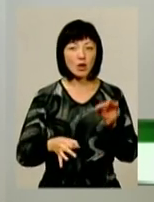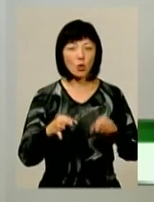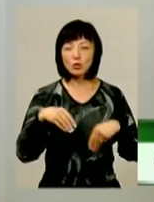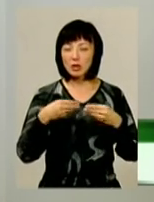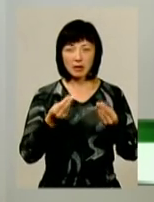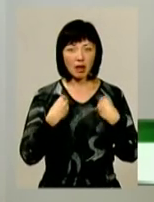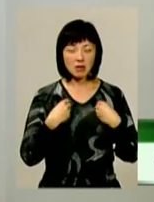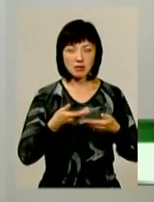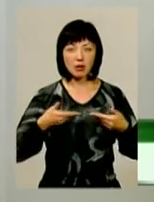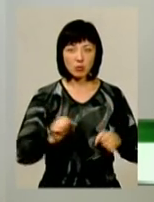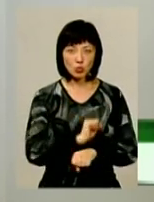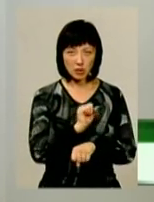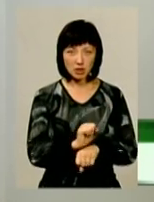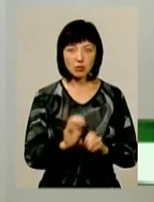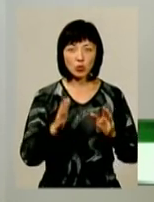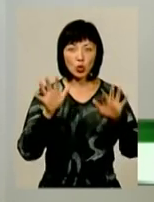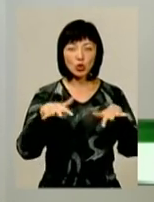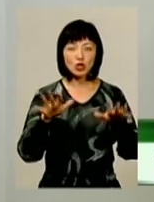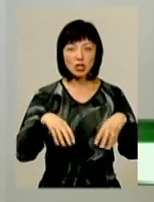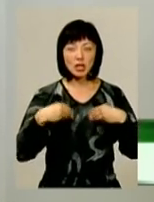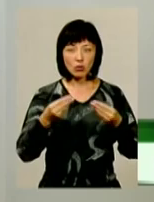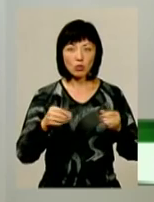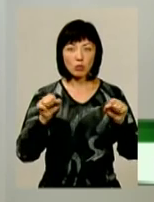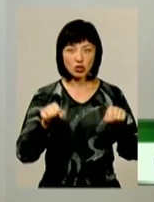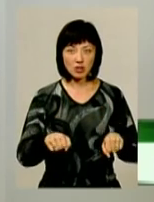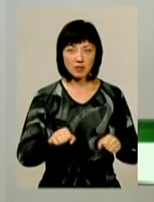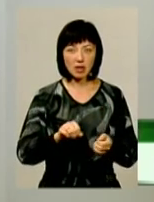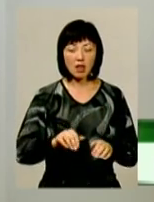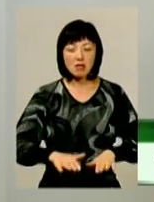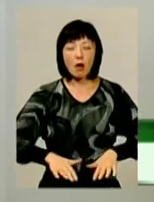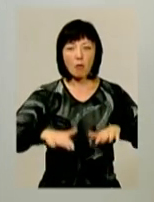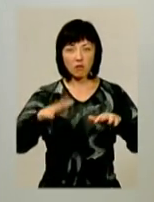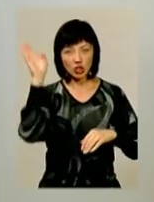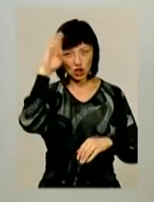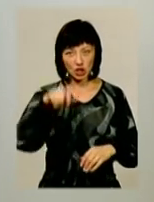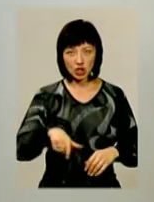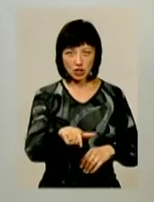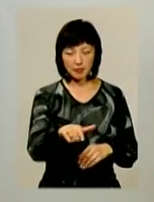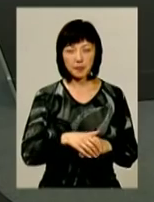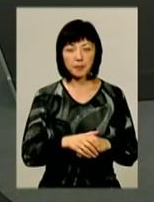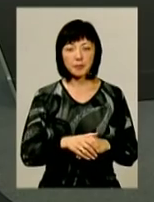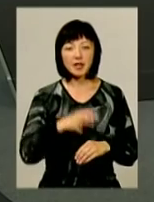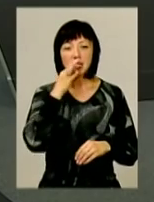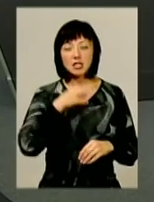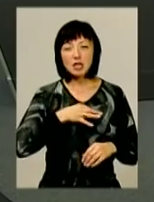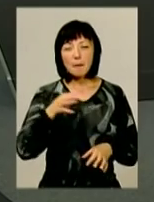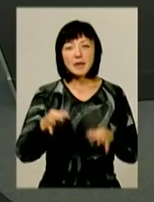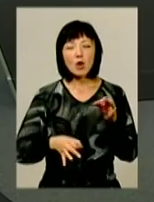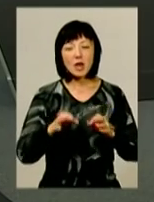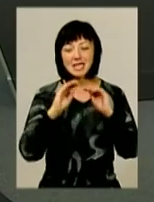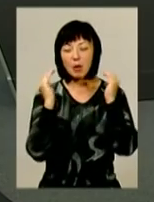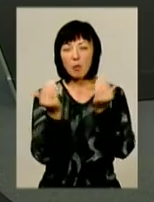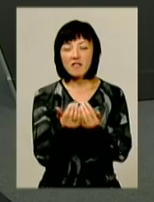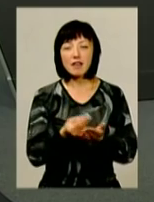нам зупинитися, а підуть дощі, які дадуть можливість наповнити річки. Природно-заповідні фонди Хмельницької